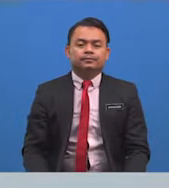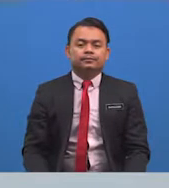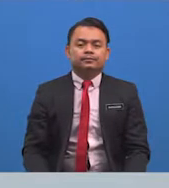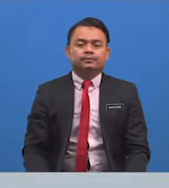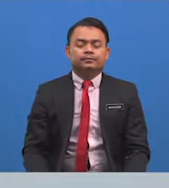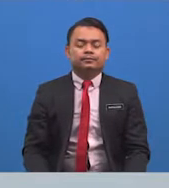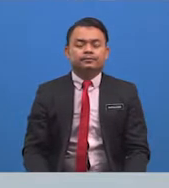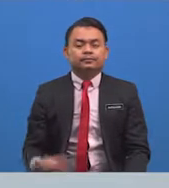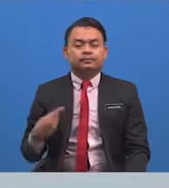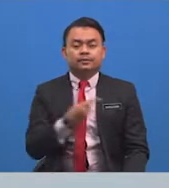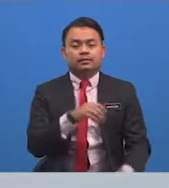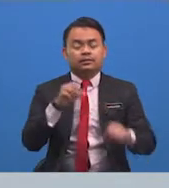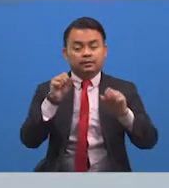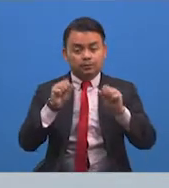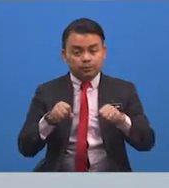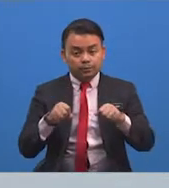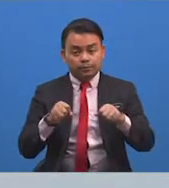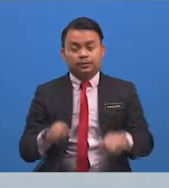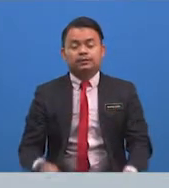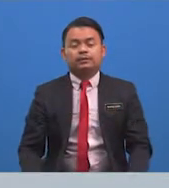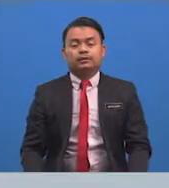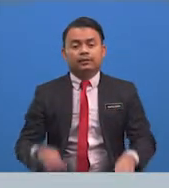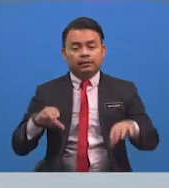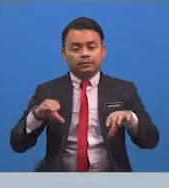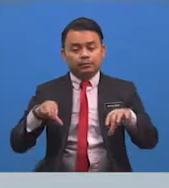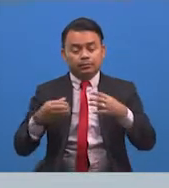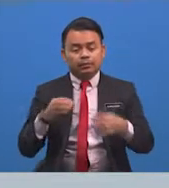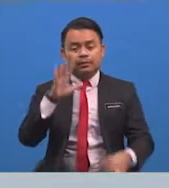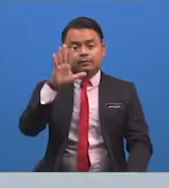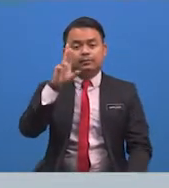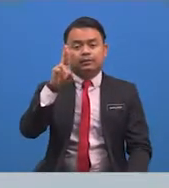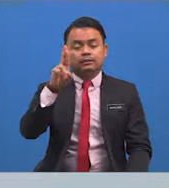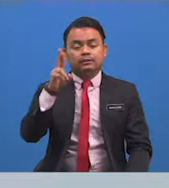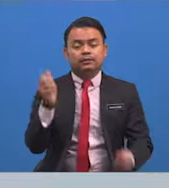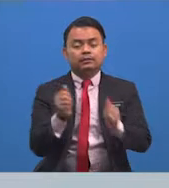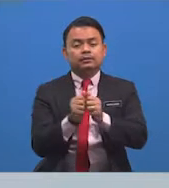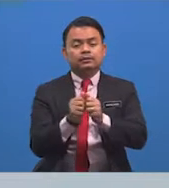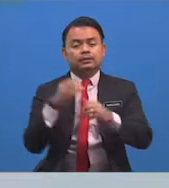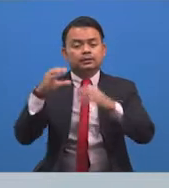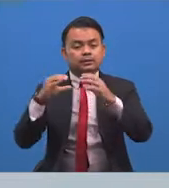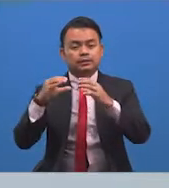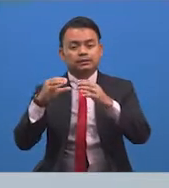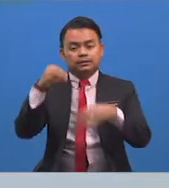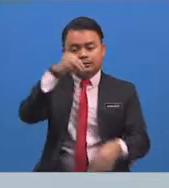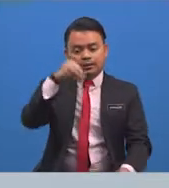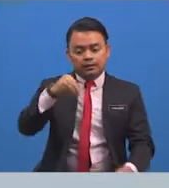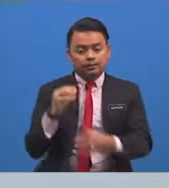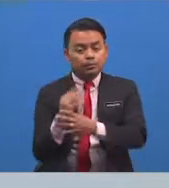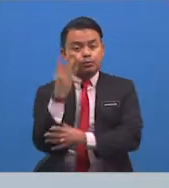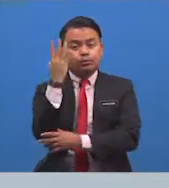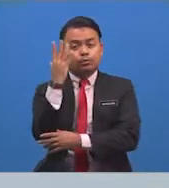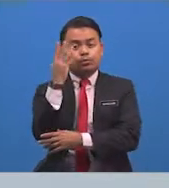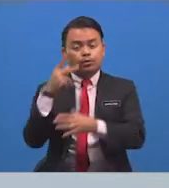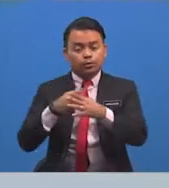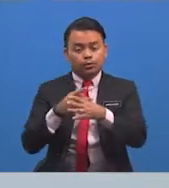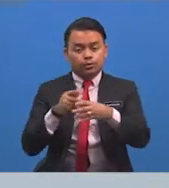Kita boleh mengamalkan amalan 5R ini dengan cara menanam pokok, berkongsi kenderaan dan gitar